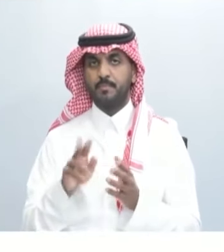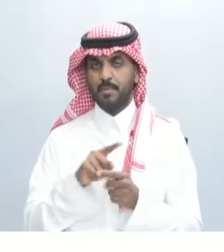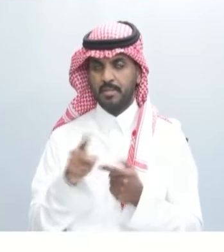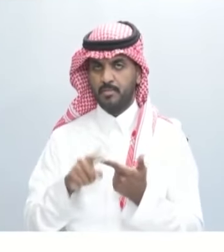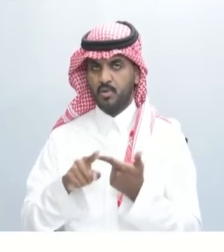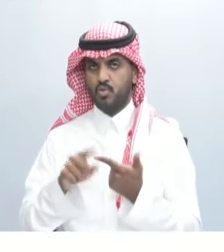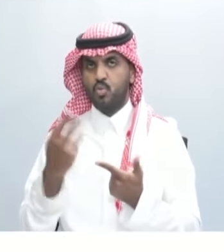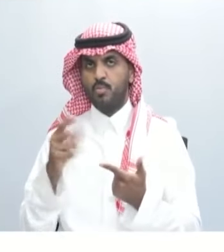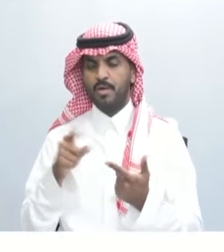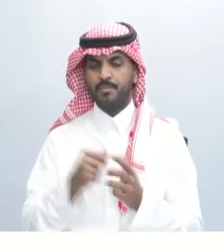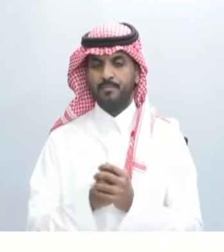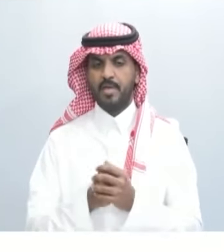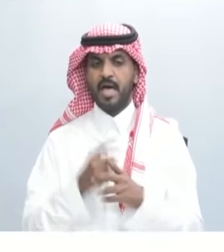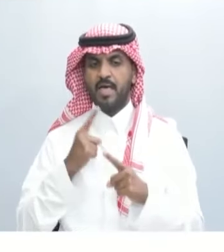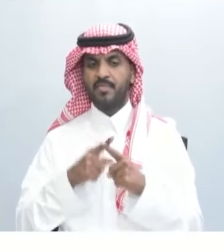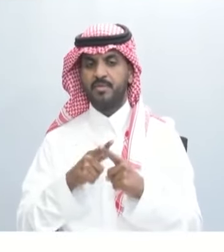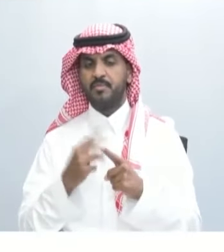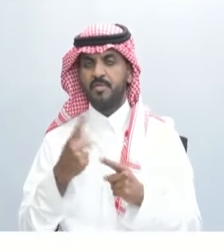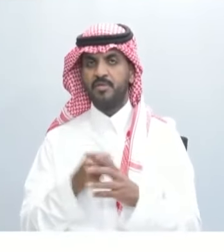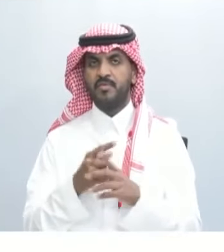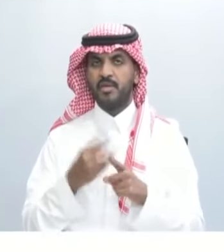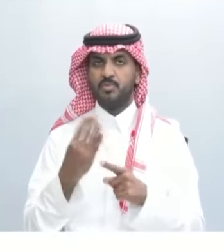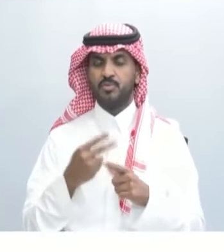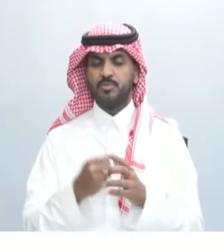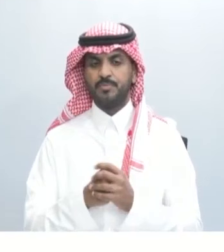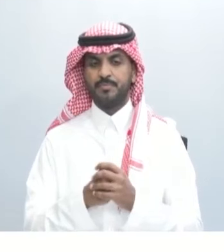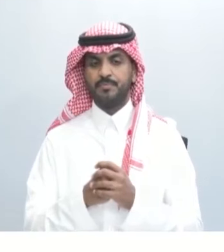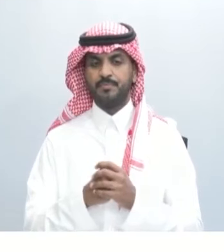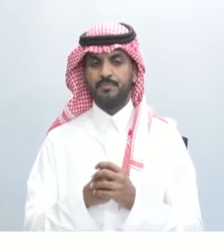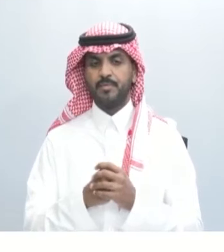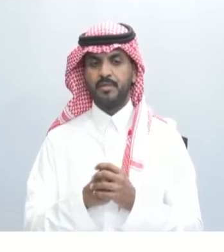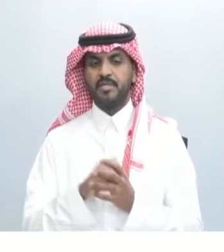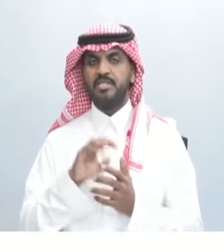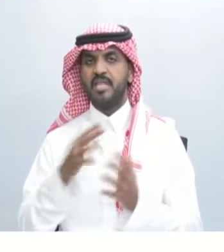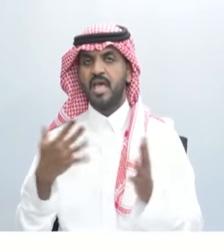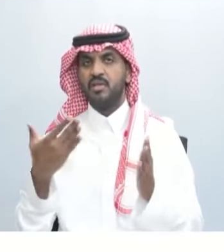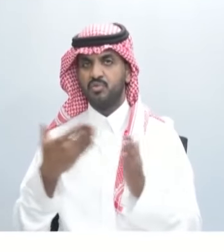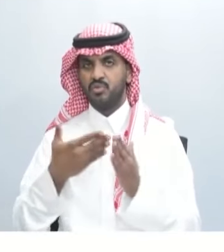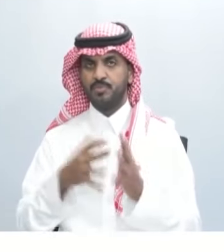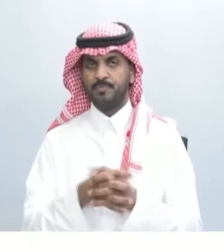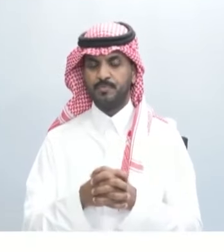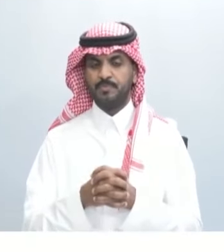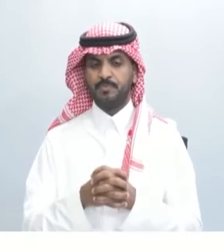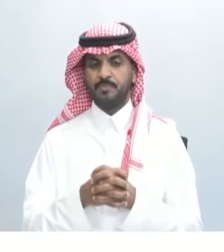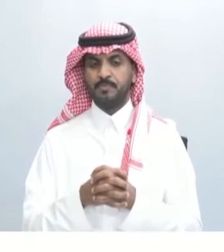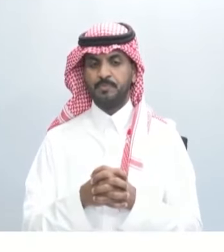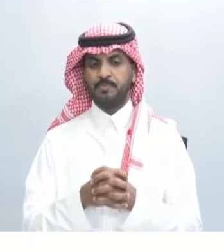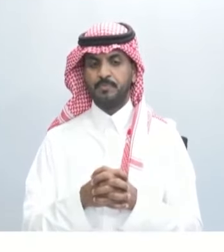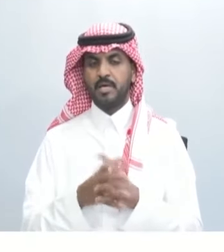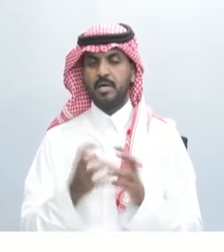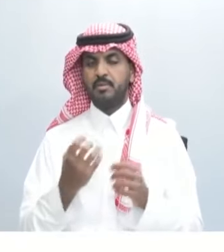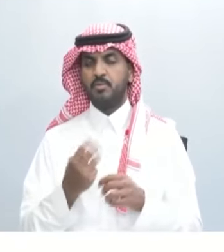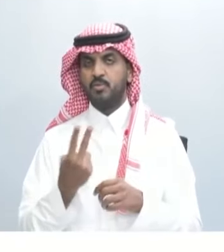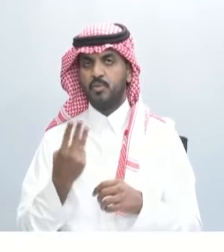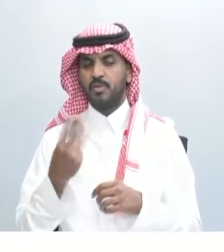قال اضرب ثمانيه عشر في 24 فيكون الناتج بارك الله فيكم هو